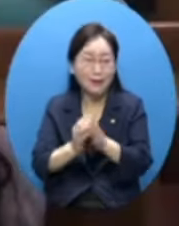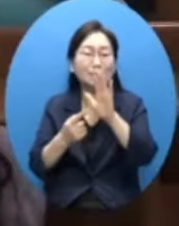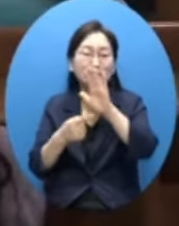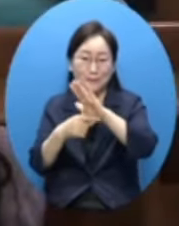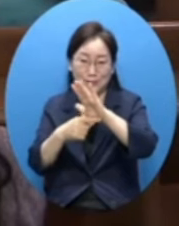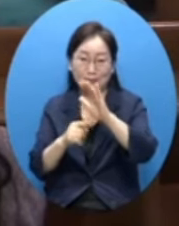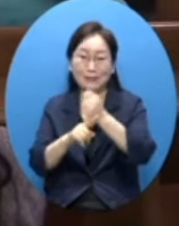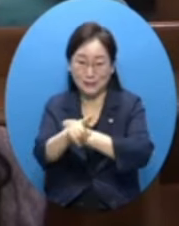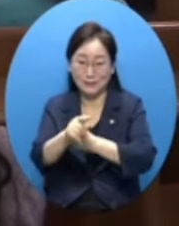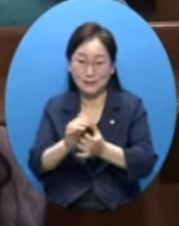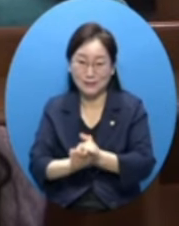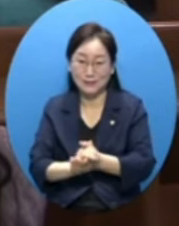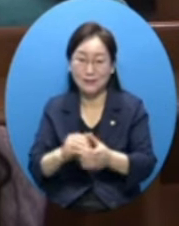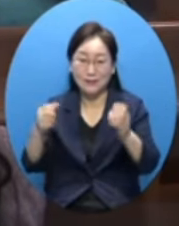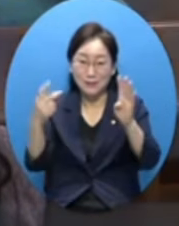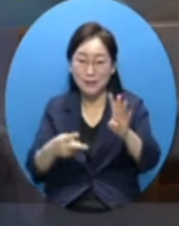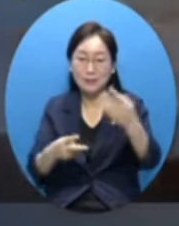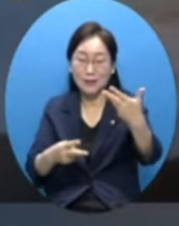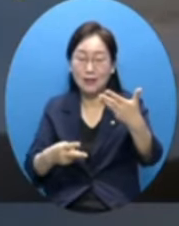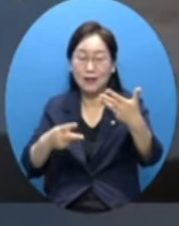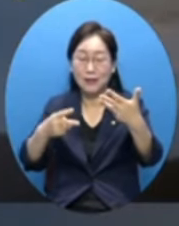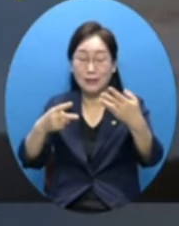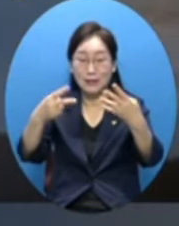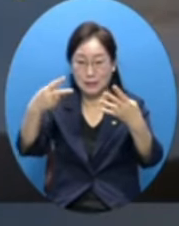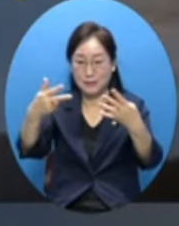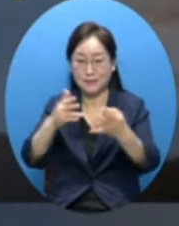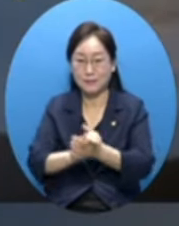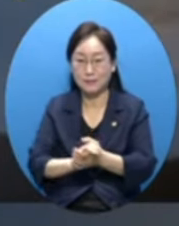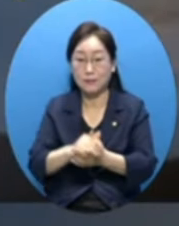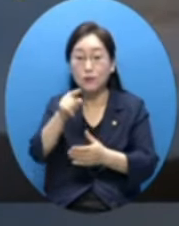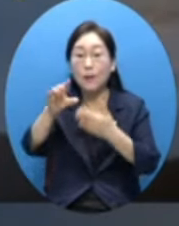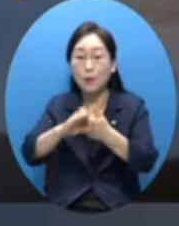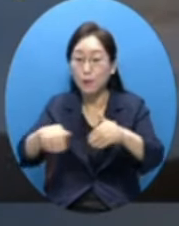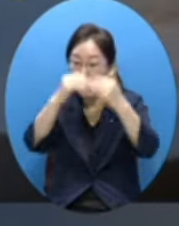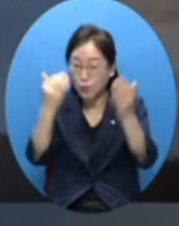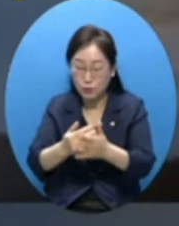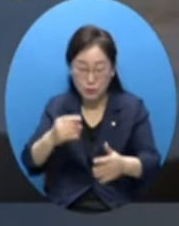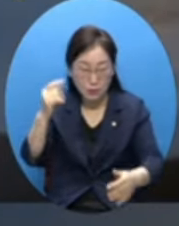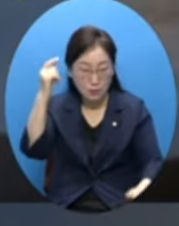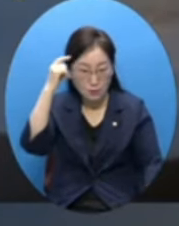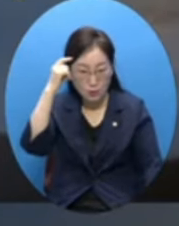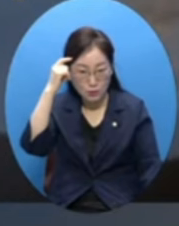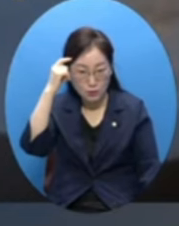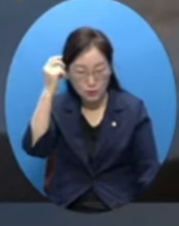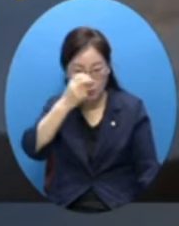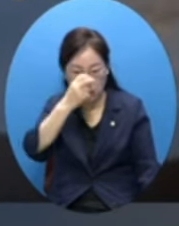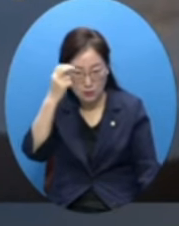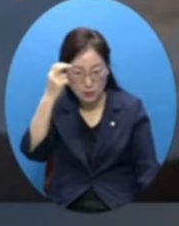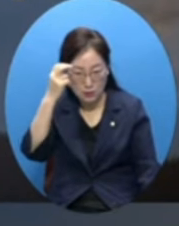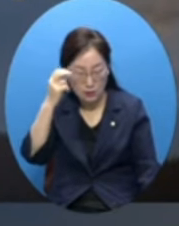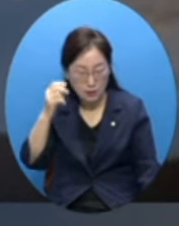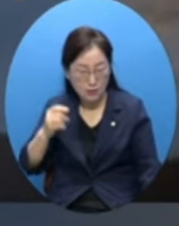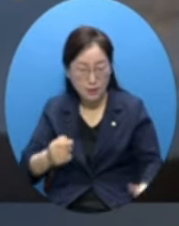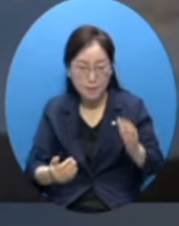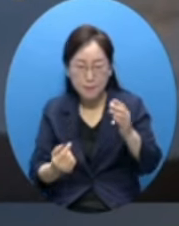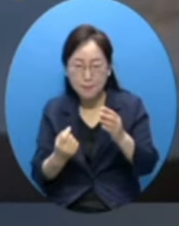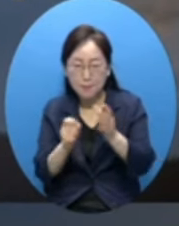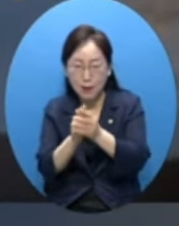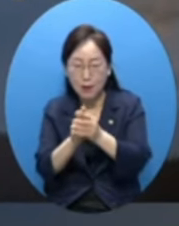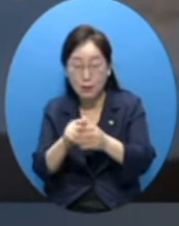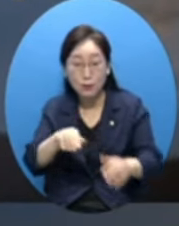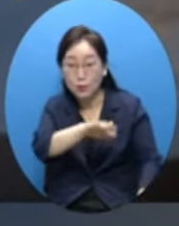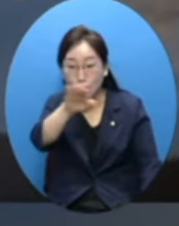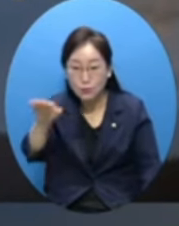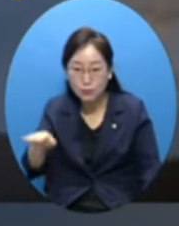것입니다 그래서 빌립보서 4장 7절을 말씀합니다 그리하면 모든 지각에 뛰어난 하나님의 평강이 그리스도 예수 안에서 너희